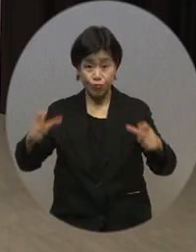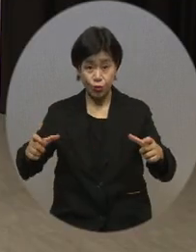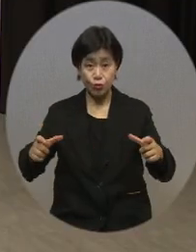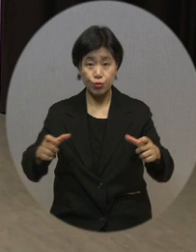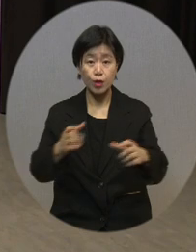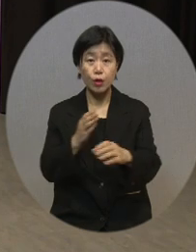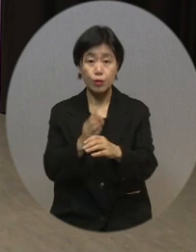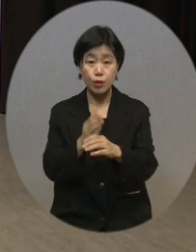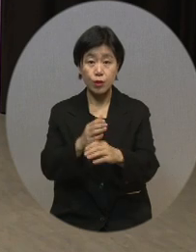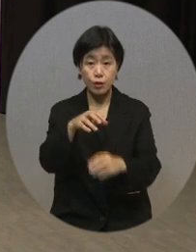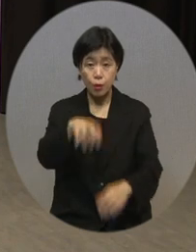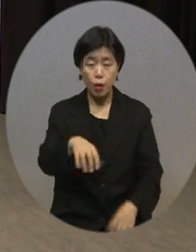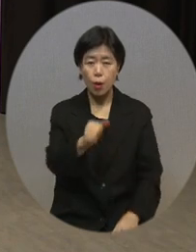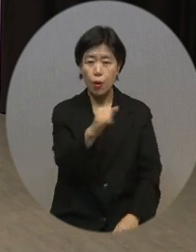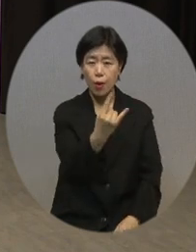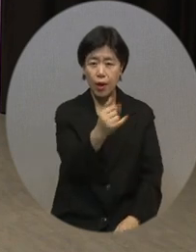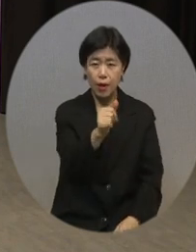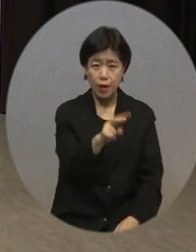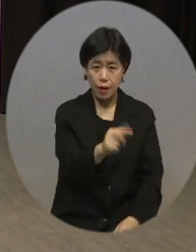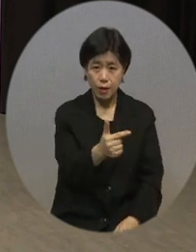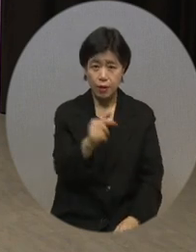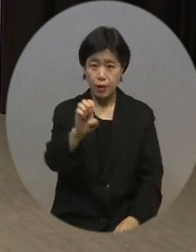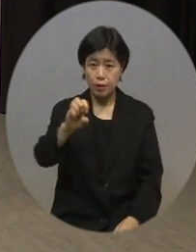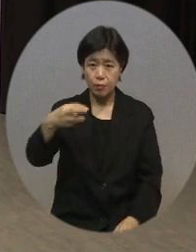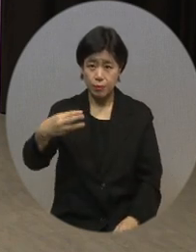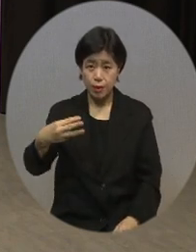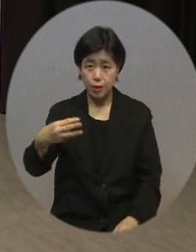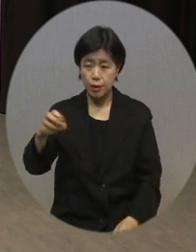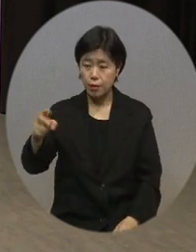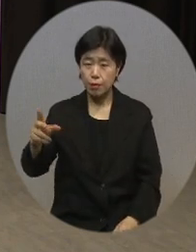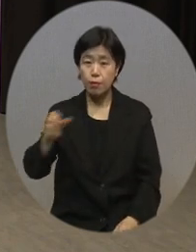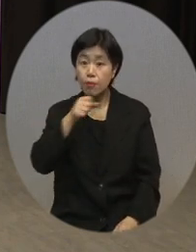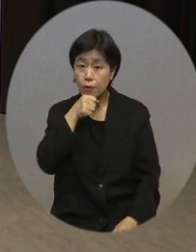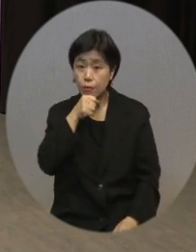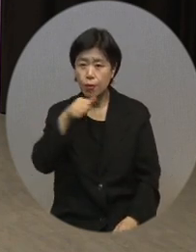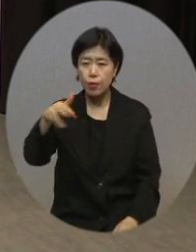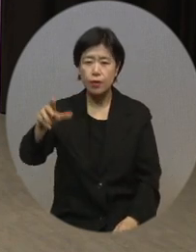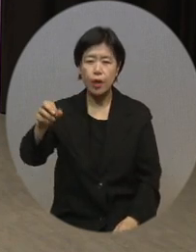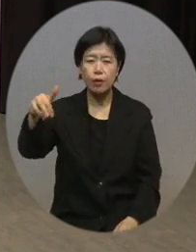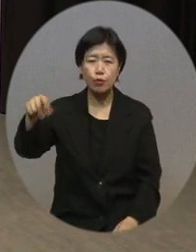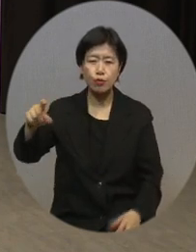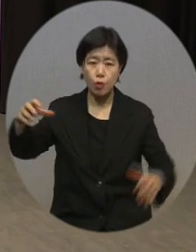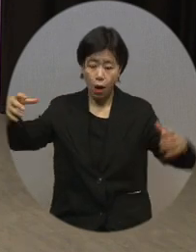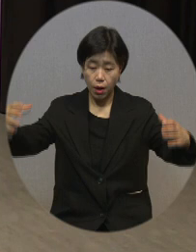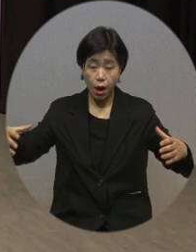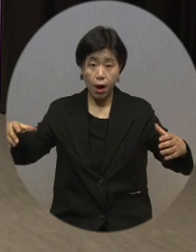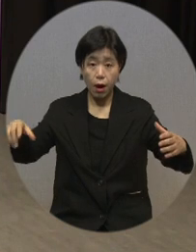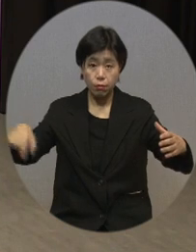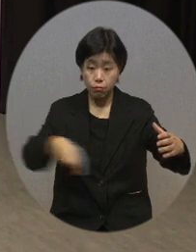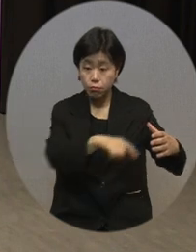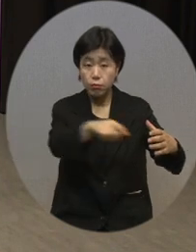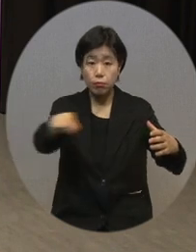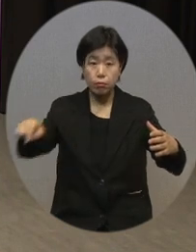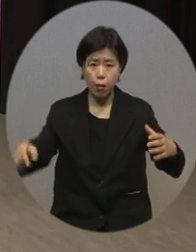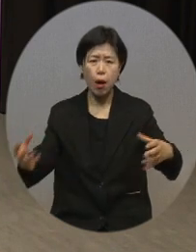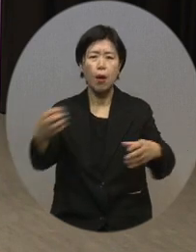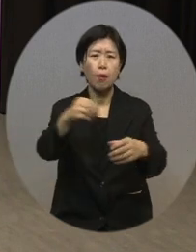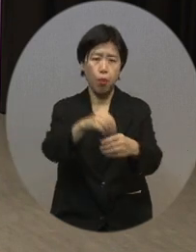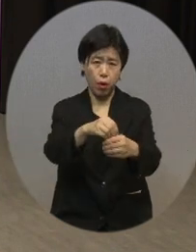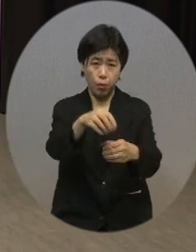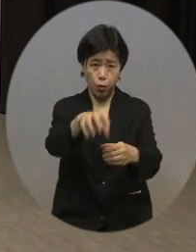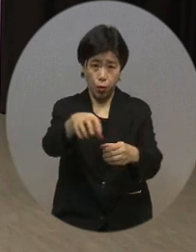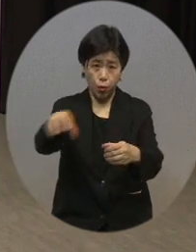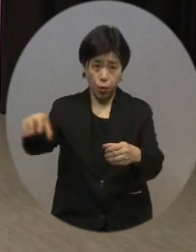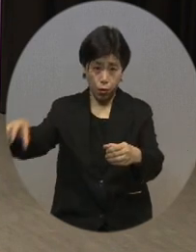필동, 명동, 장충동까지는 그렇게 규정이 해당이 되는데 약수역 근처에